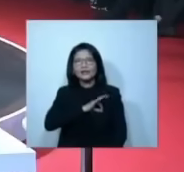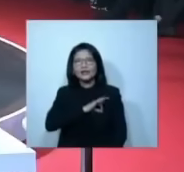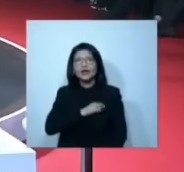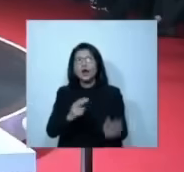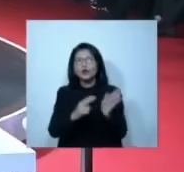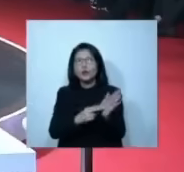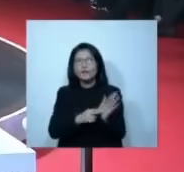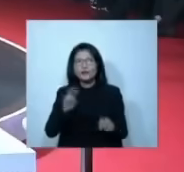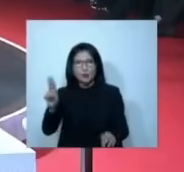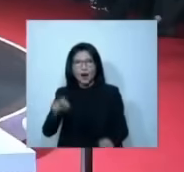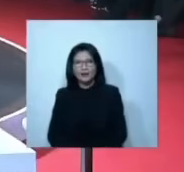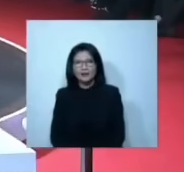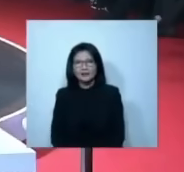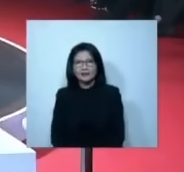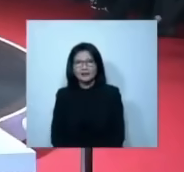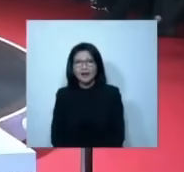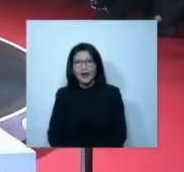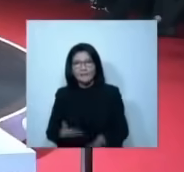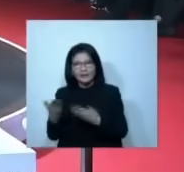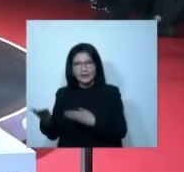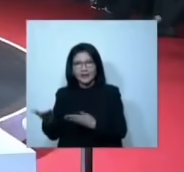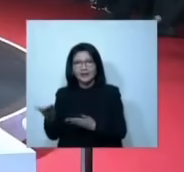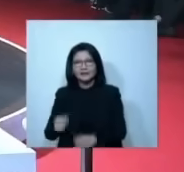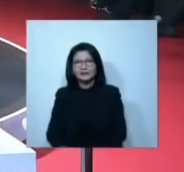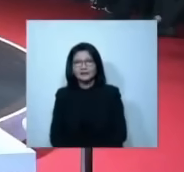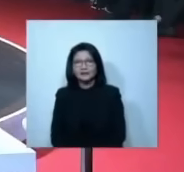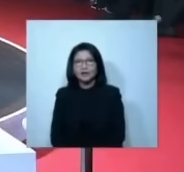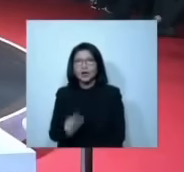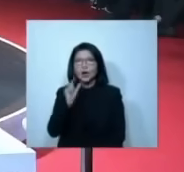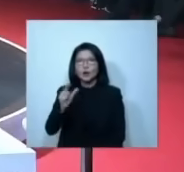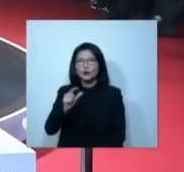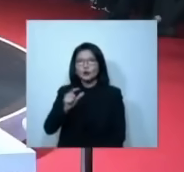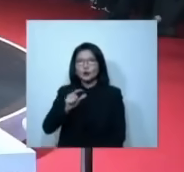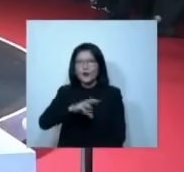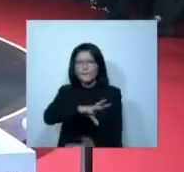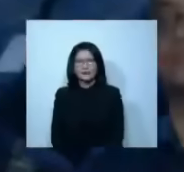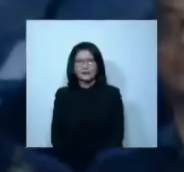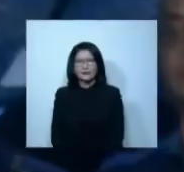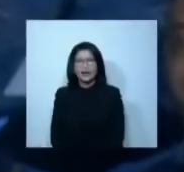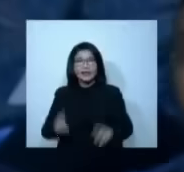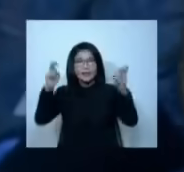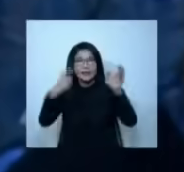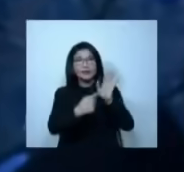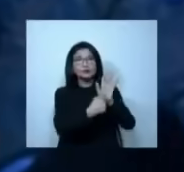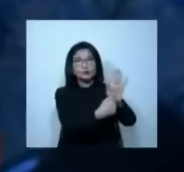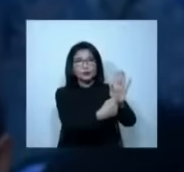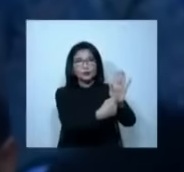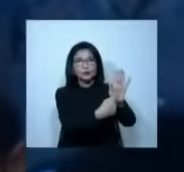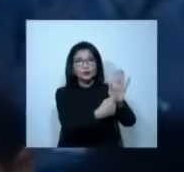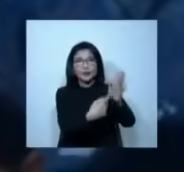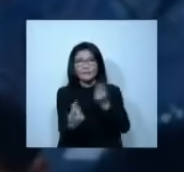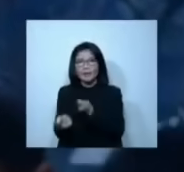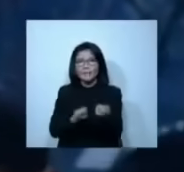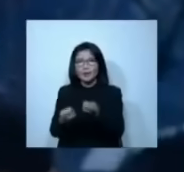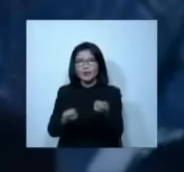karakter dan pemilih sebelum membandingkan di bilik suara mereka diajak untuk membandingkan performance